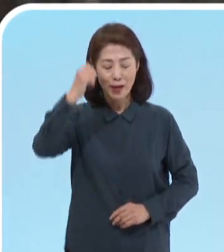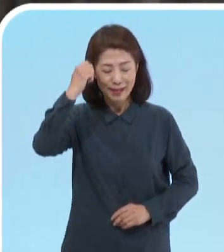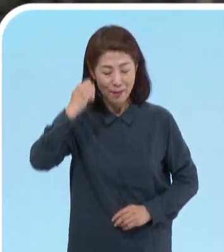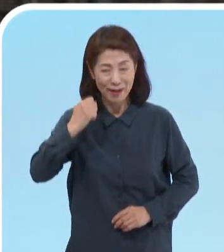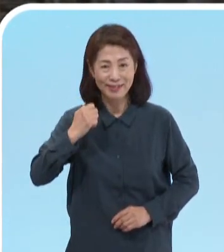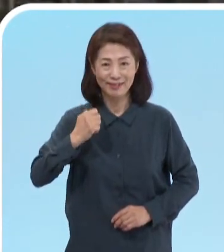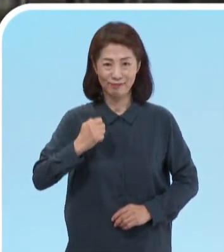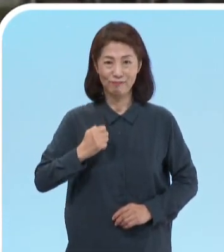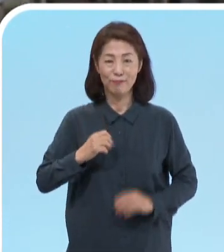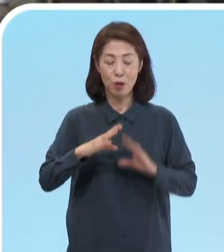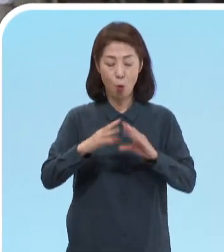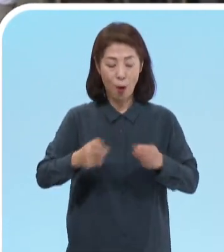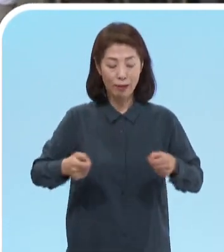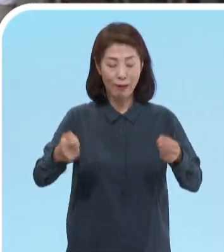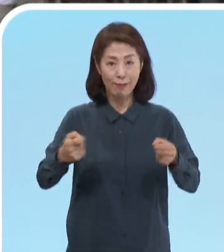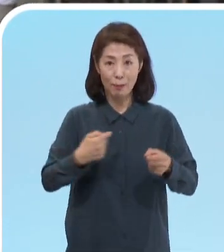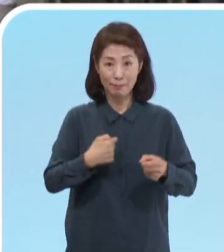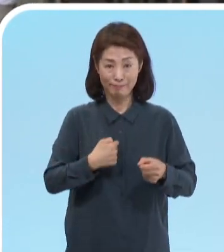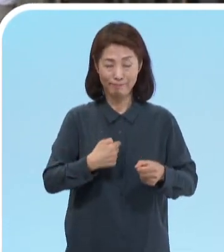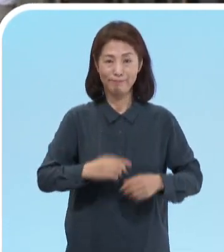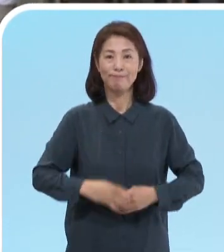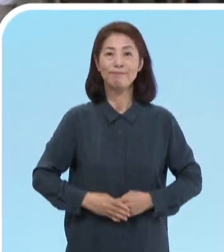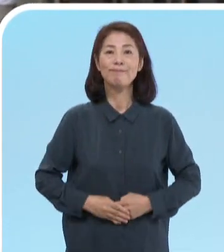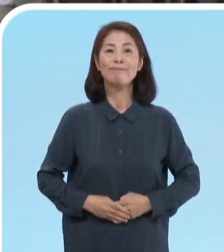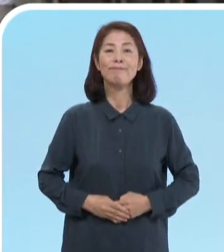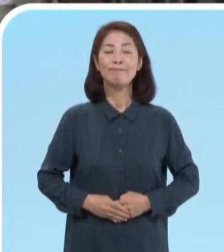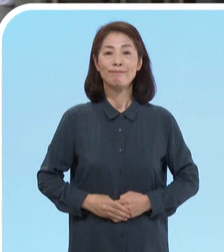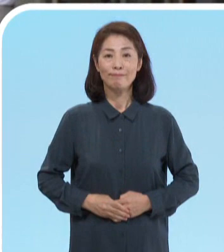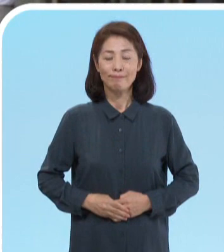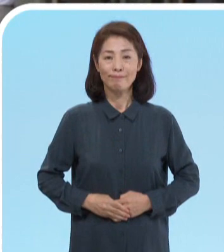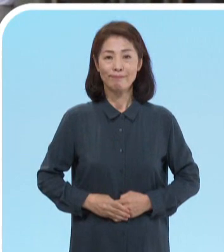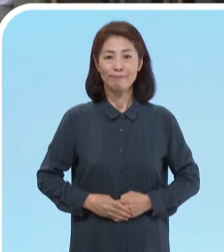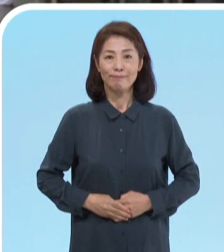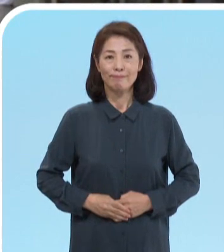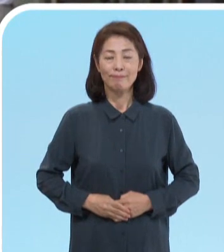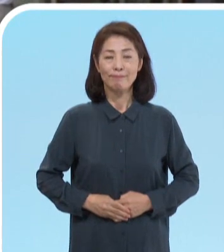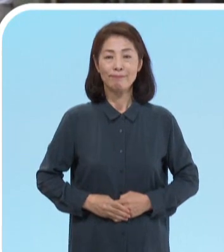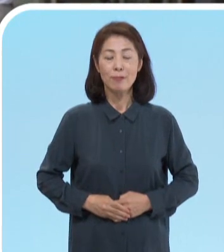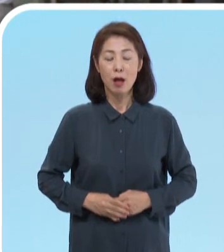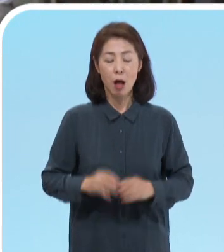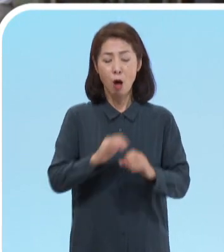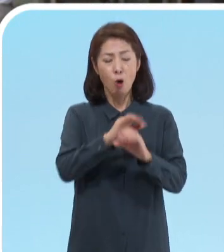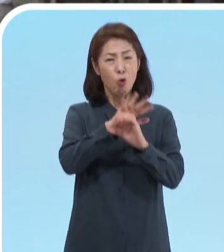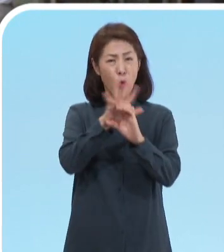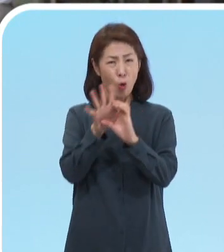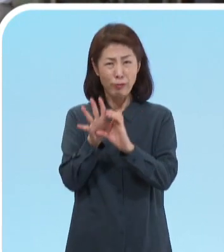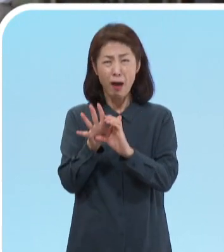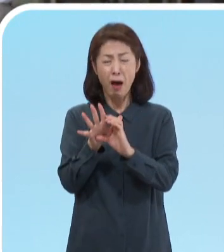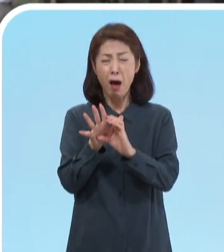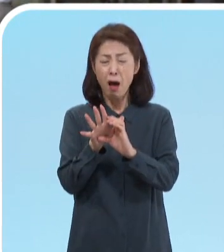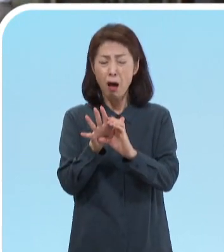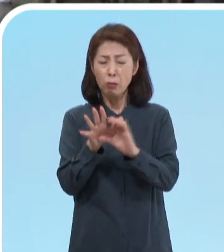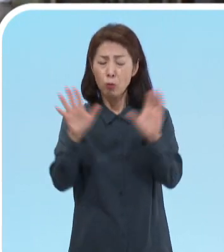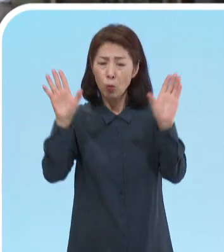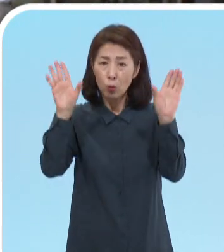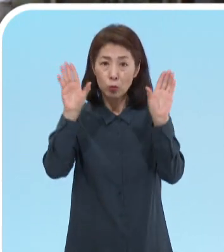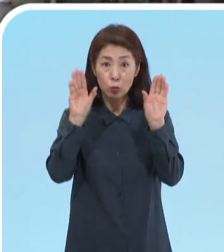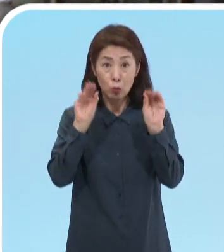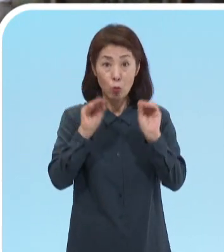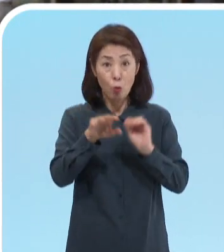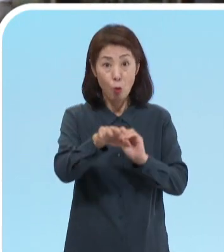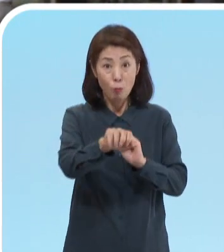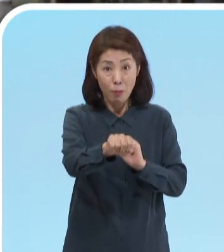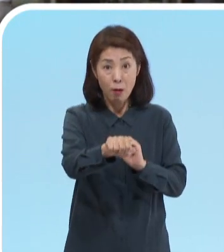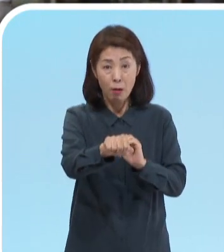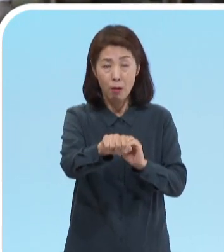おはようございます。シンデレラエクスプレスの渡辺博重です。さて皆さんはですね、新型コロナに対するその関する情報